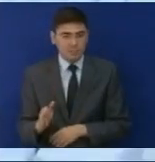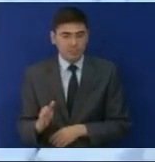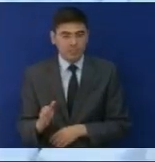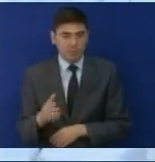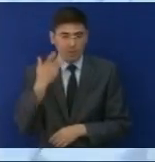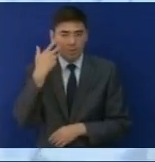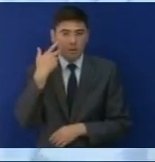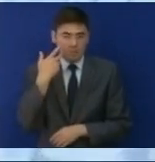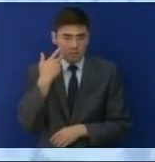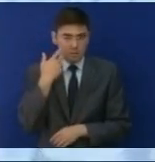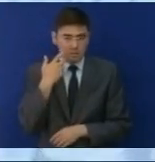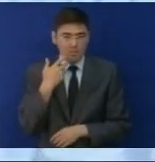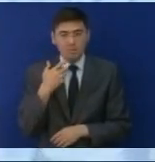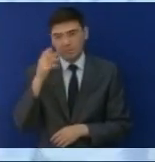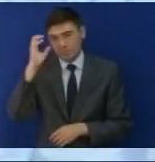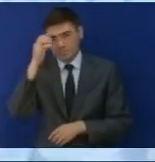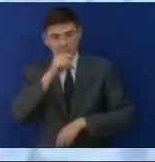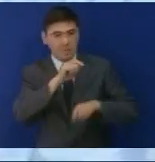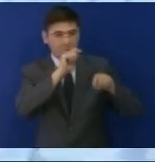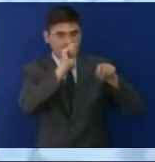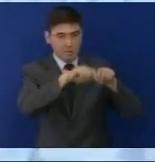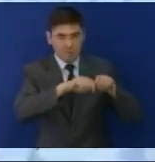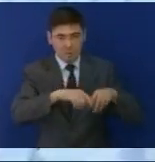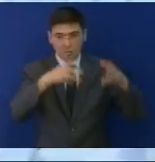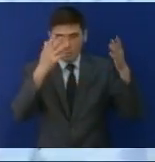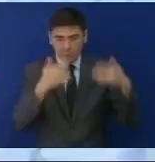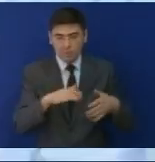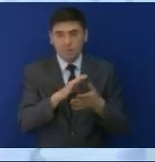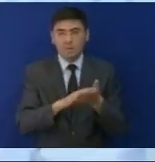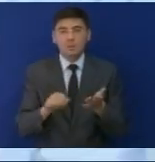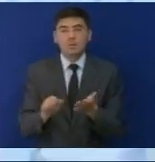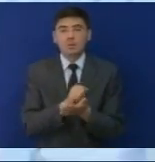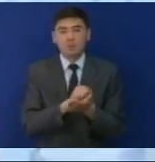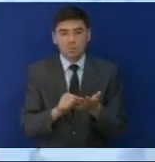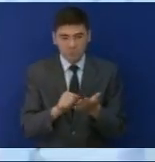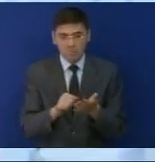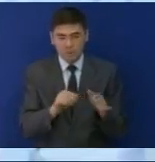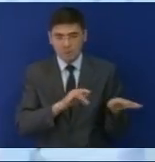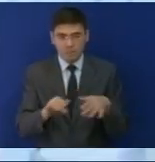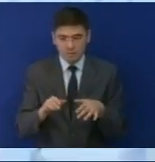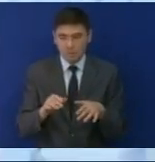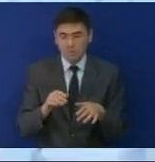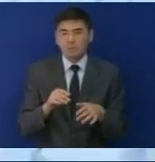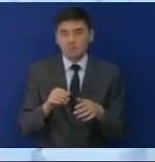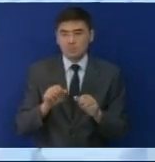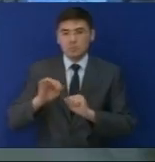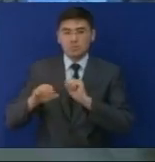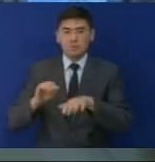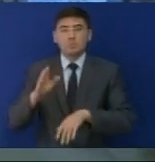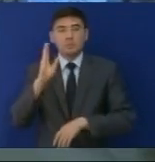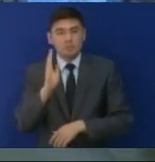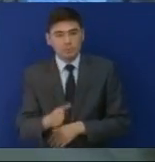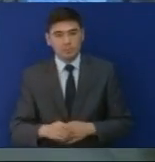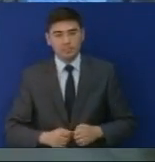После прохождения психометрического экзамена будет продолжен прием документов для участия в конкурсе на присуждение образовательного гранта. В